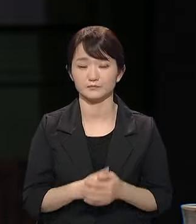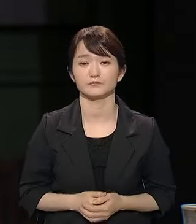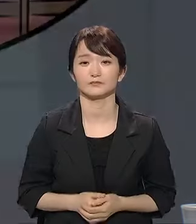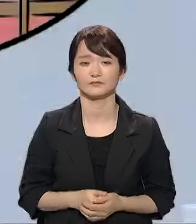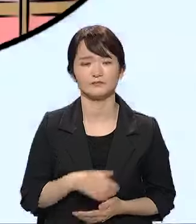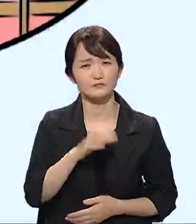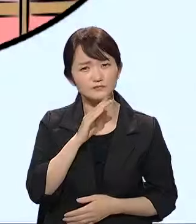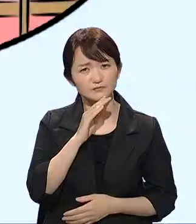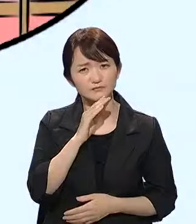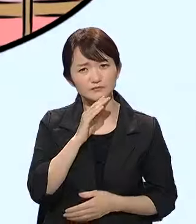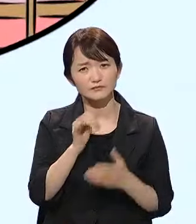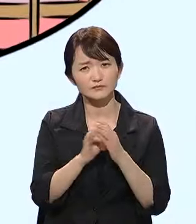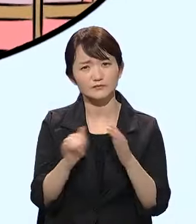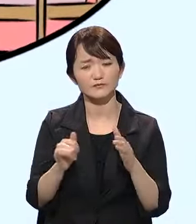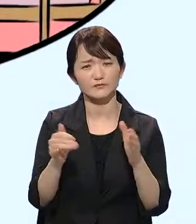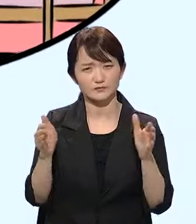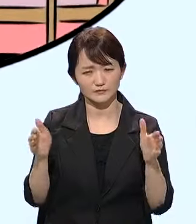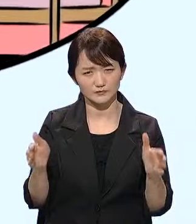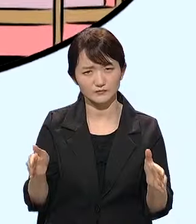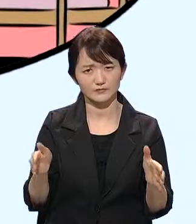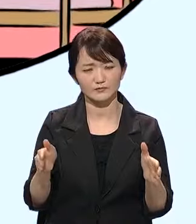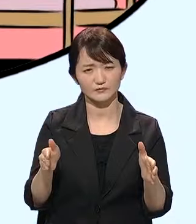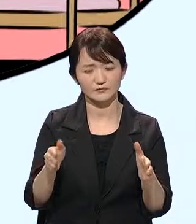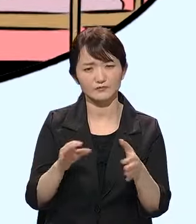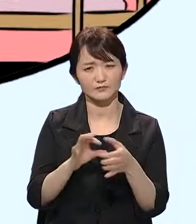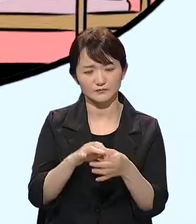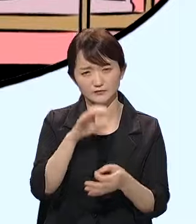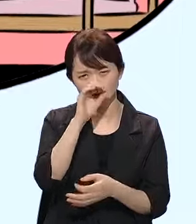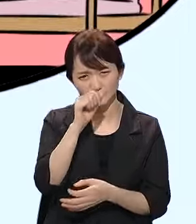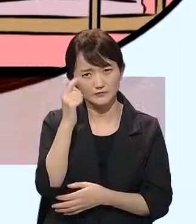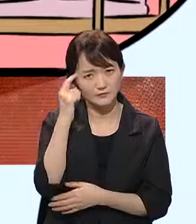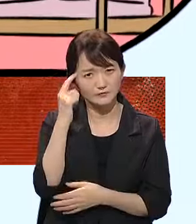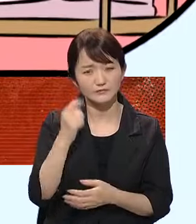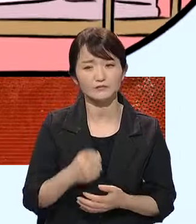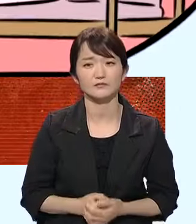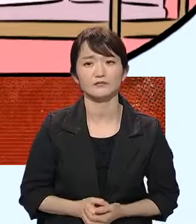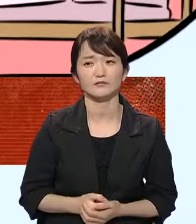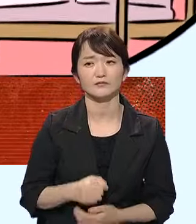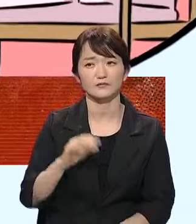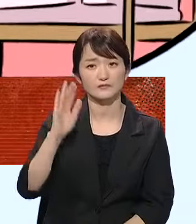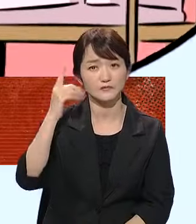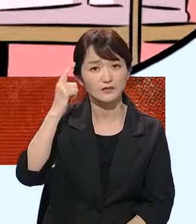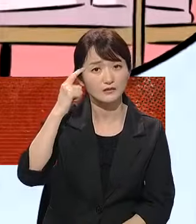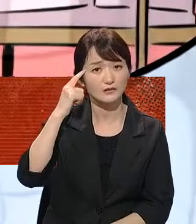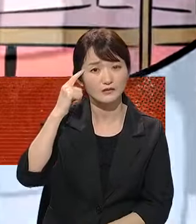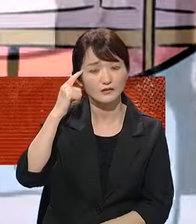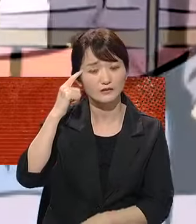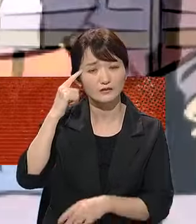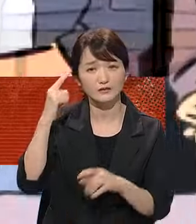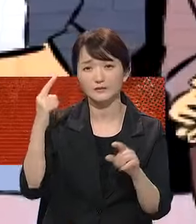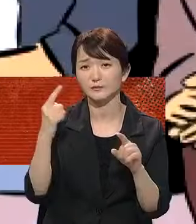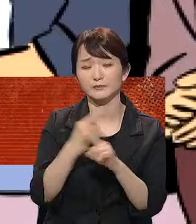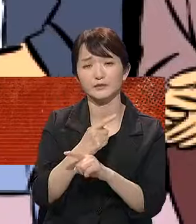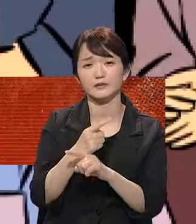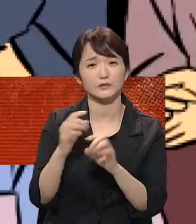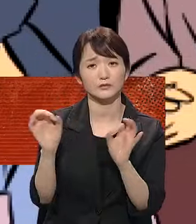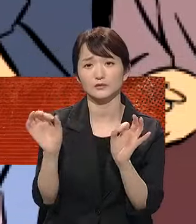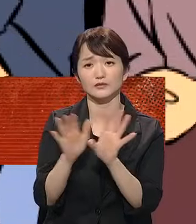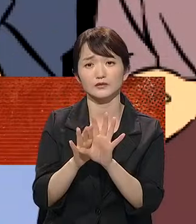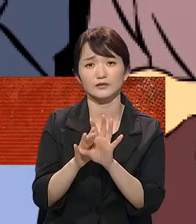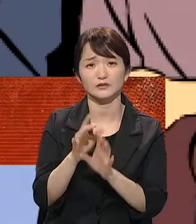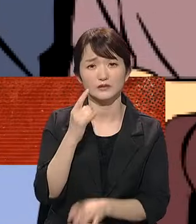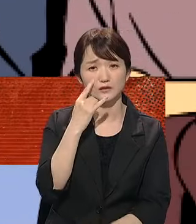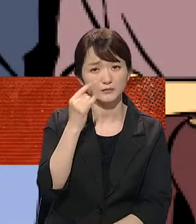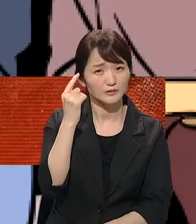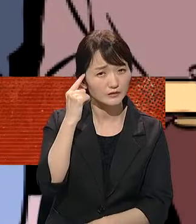아 정말 사이가 좋은 가족이다 이렇게 생각했었다고 하는데요 그 그런데 최근이 생각이 깨지게 된 일이 있었 입니다 어머니의